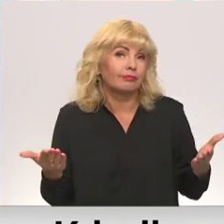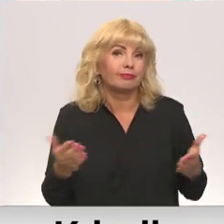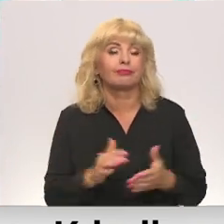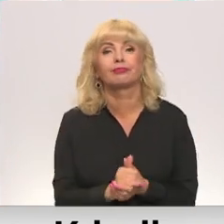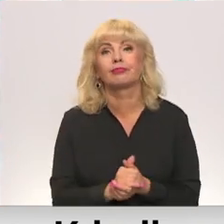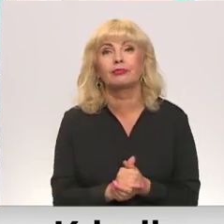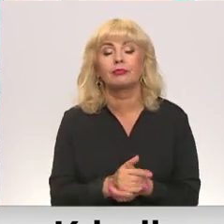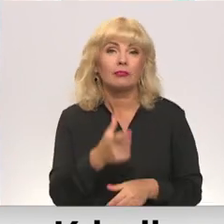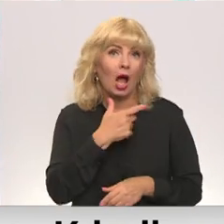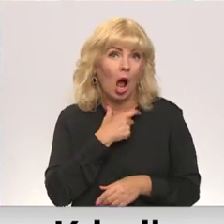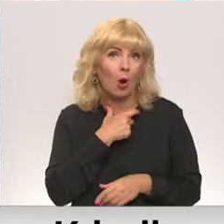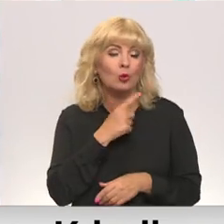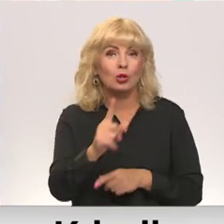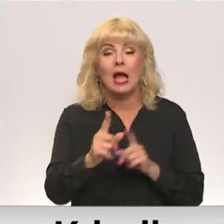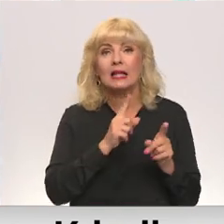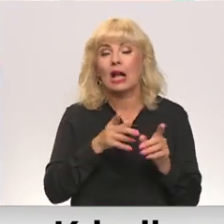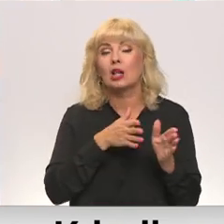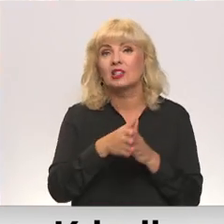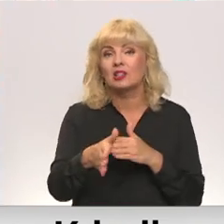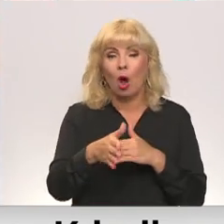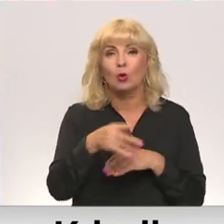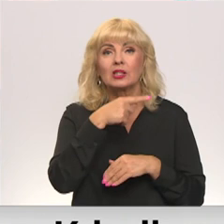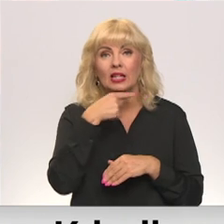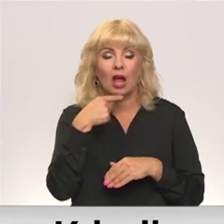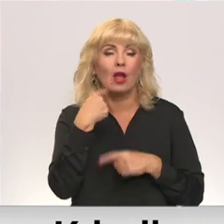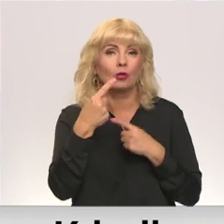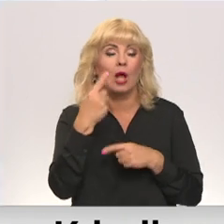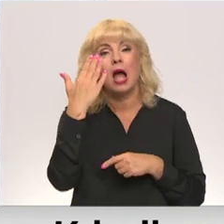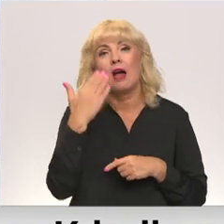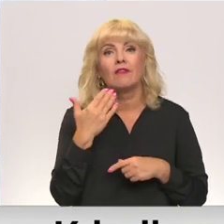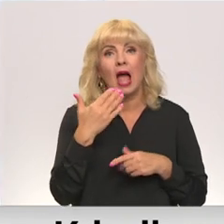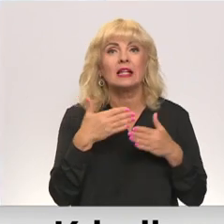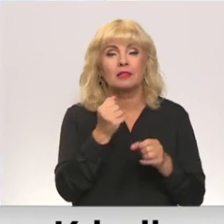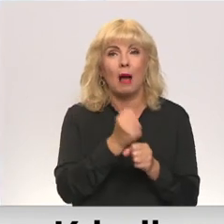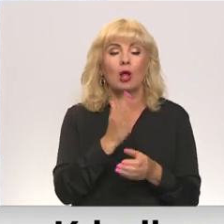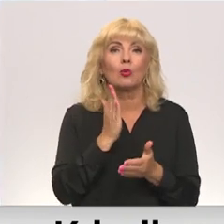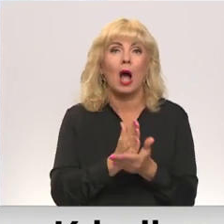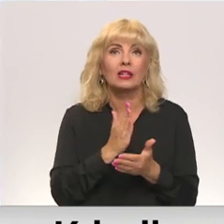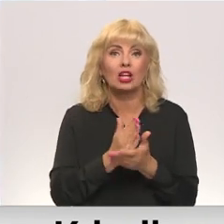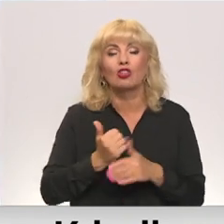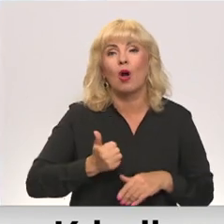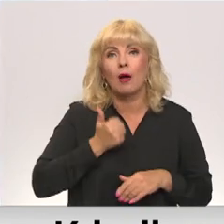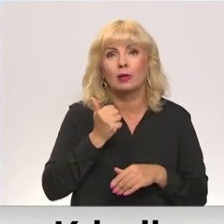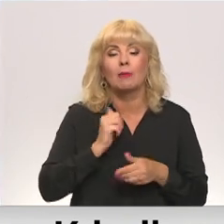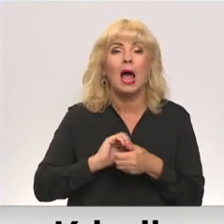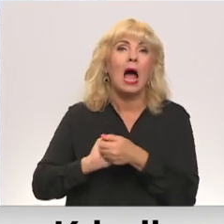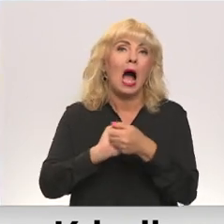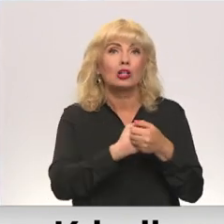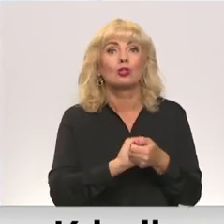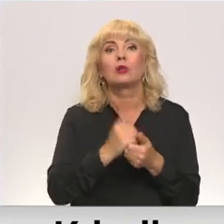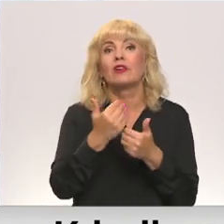tālāk. Augustā par tranzītu caur Krieviju tik runāts arī Ventspilī notikušajā Latvijas stividoru kompāniju asociācijas